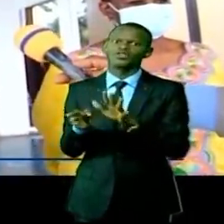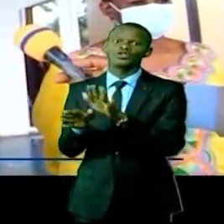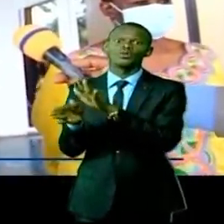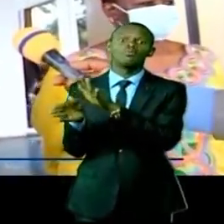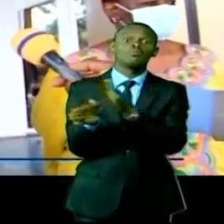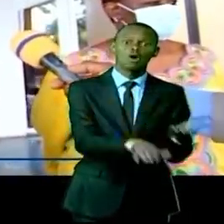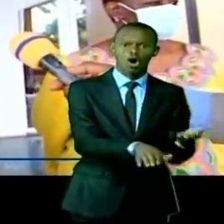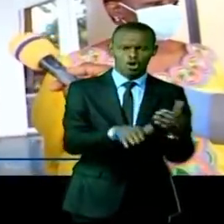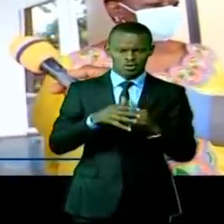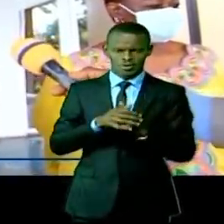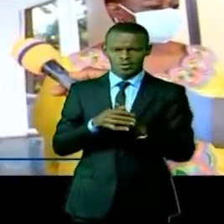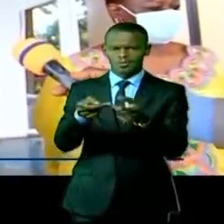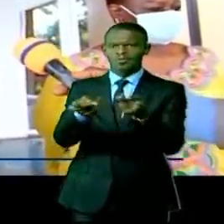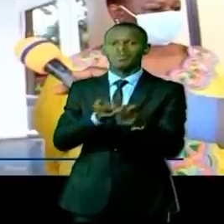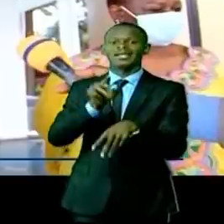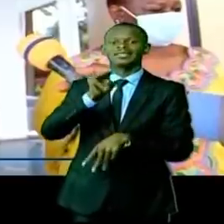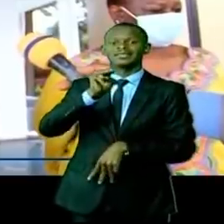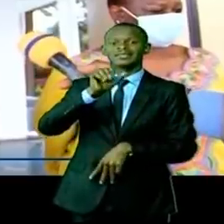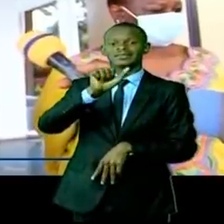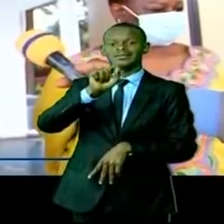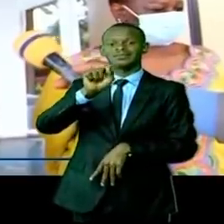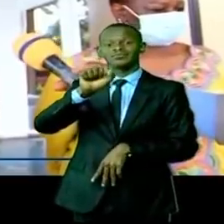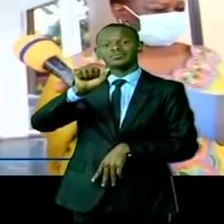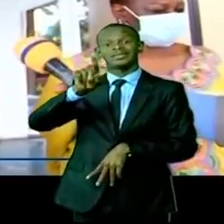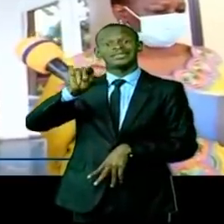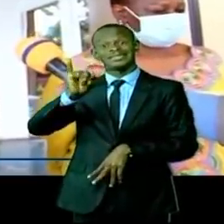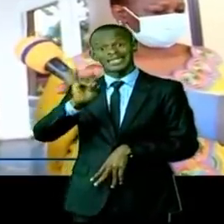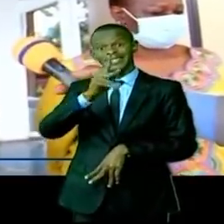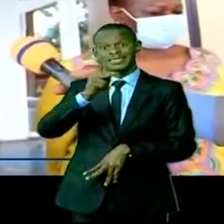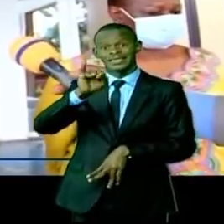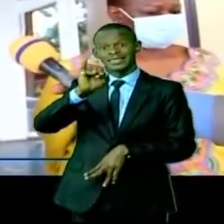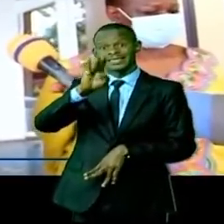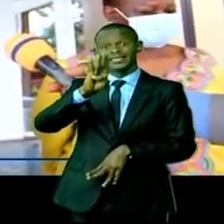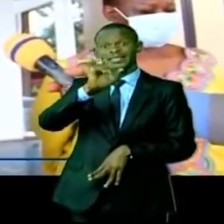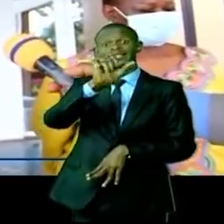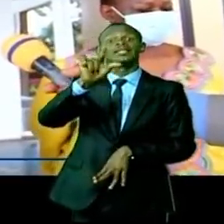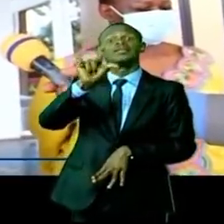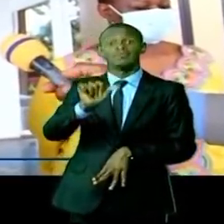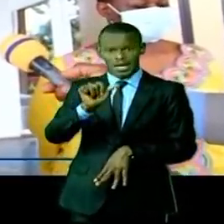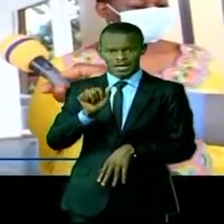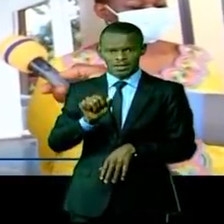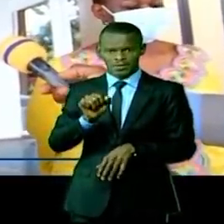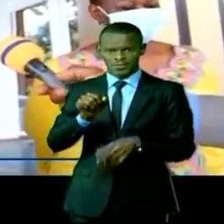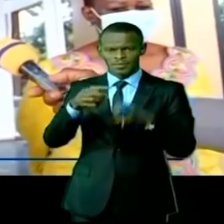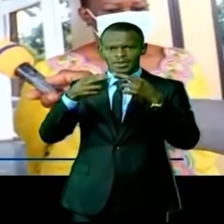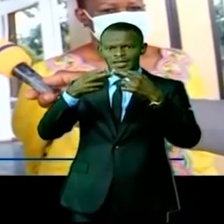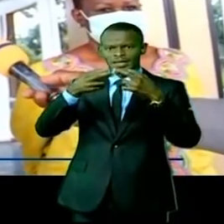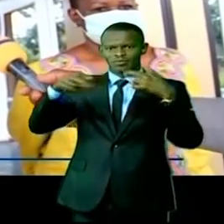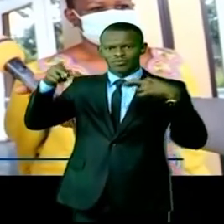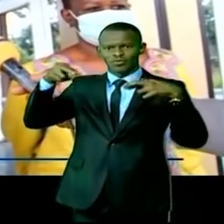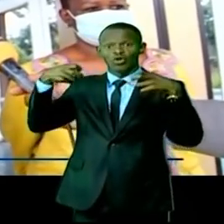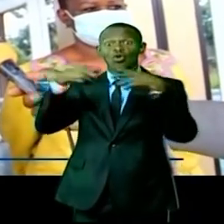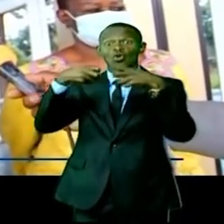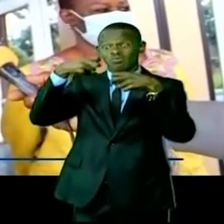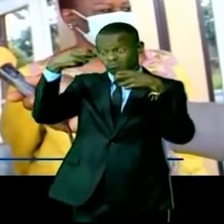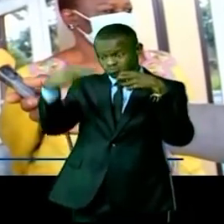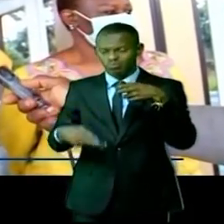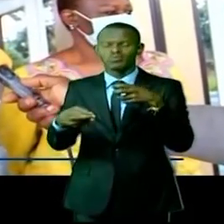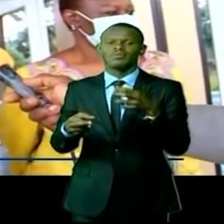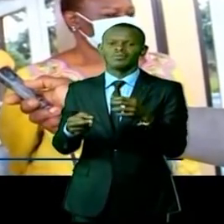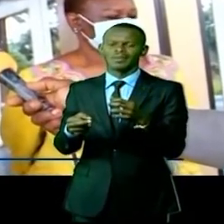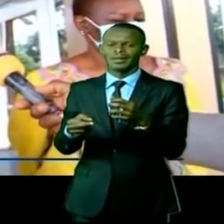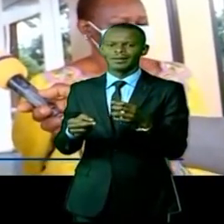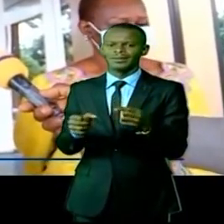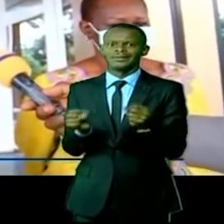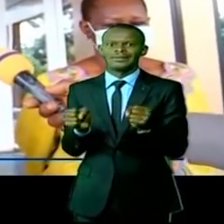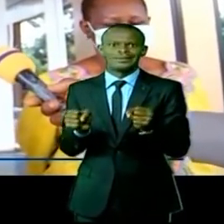leur sort nous endeuille. Et donc c'est triste pour nous. Et donc j'ai tenu à exprimer nos condoléances. Nous